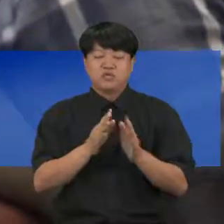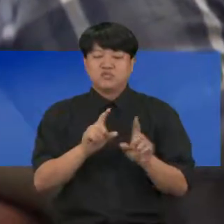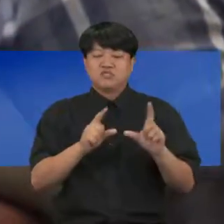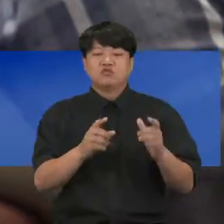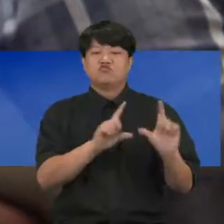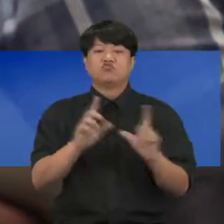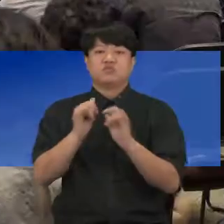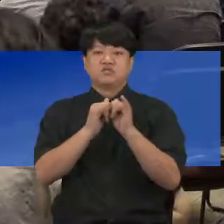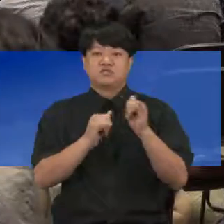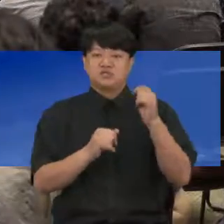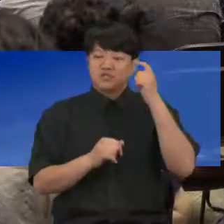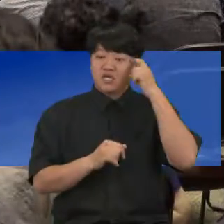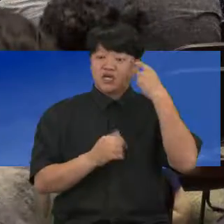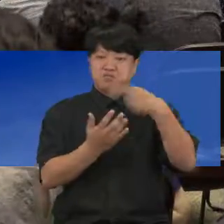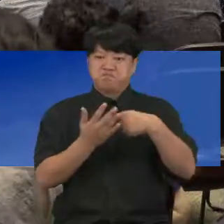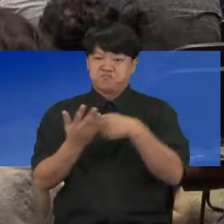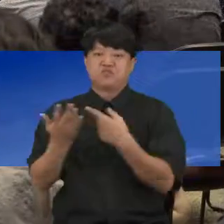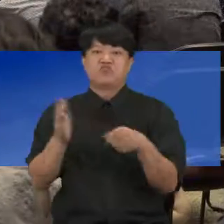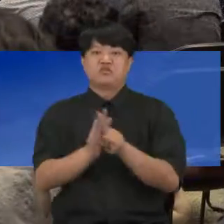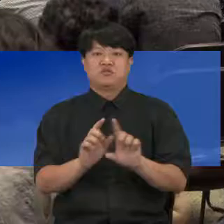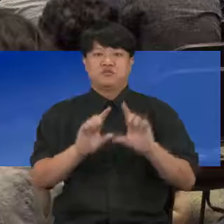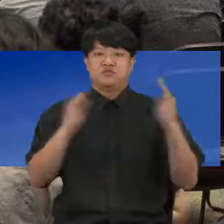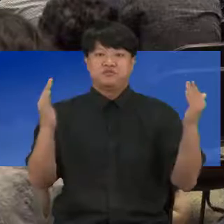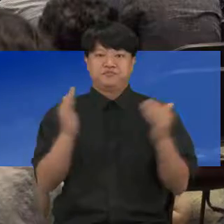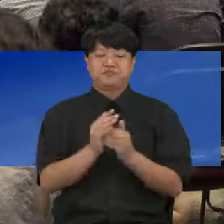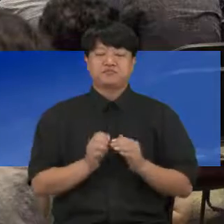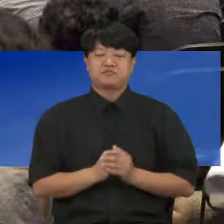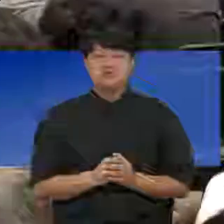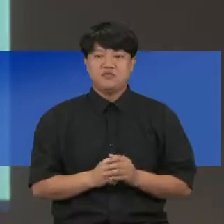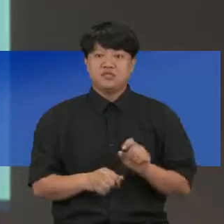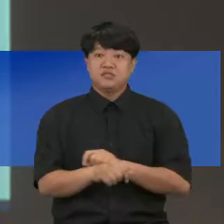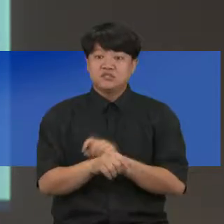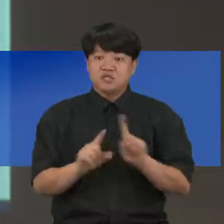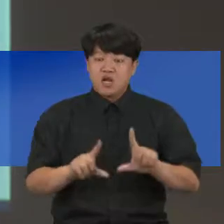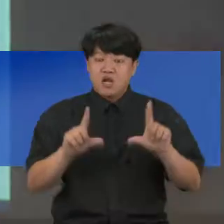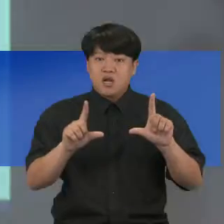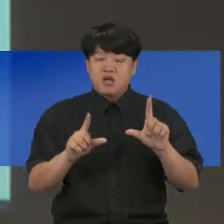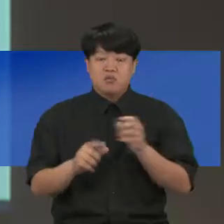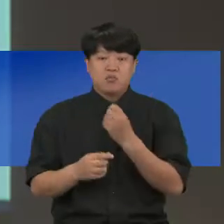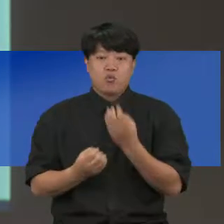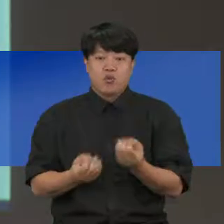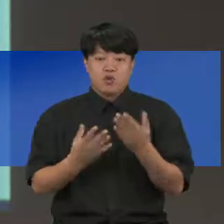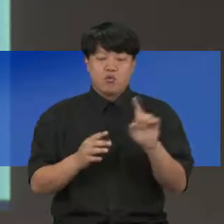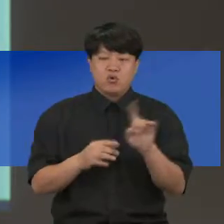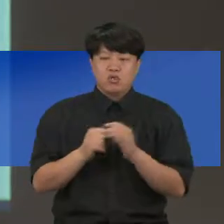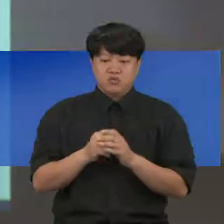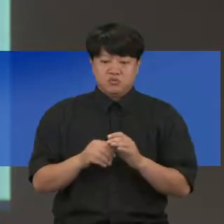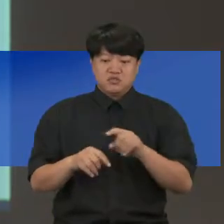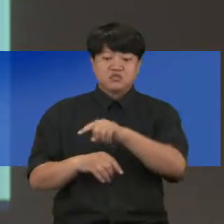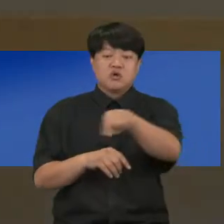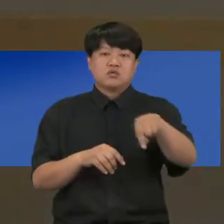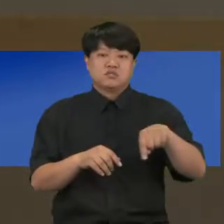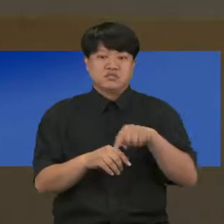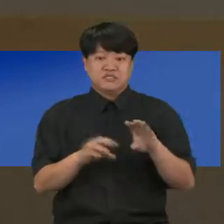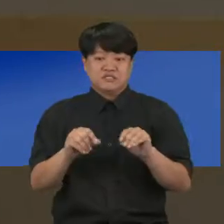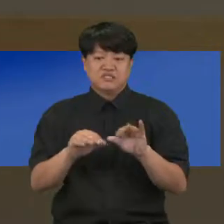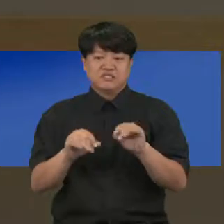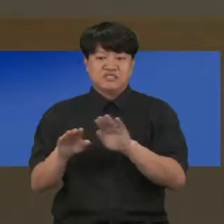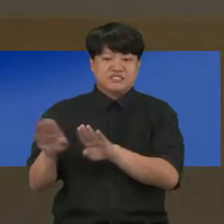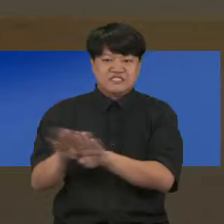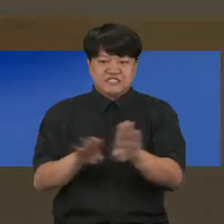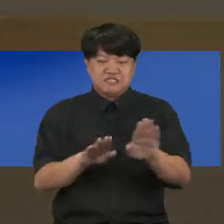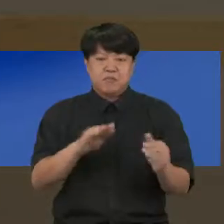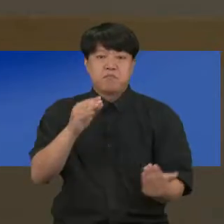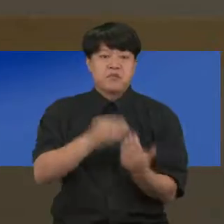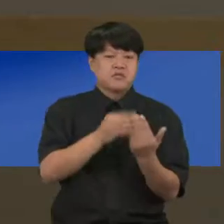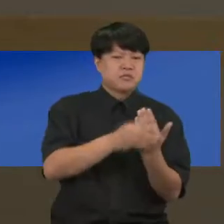주민들의 목소리를 반영하기 위해 열렸습니다 특히 인해 보고에서는 최근 지열발전 부지 인근 지진 발생 현황에